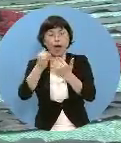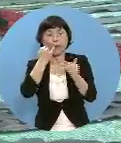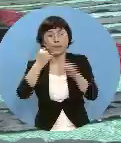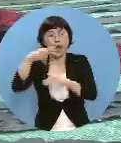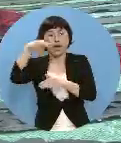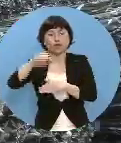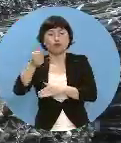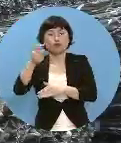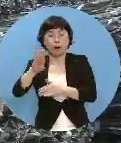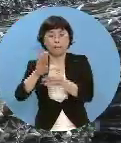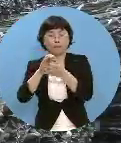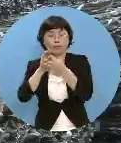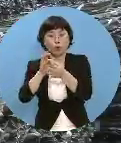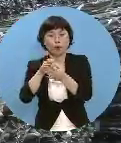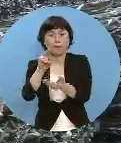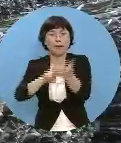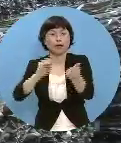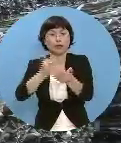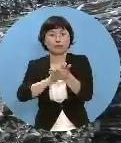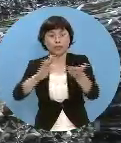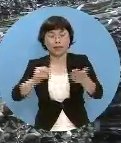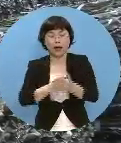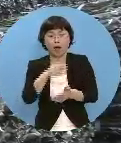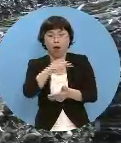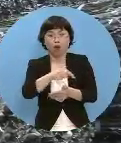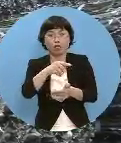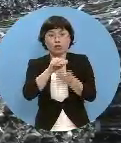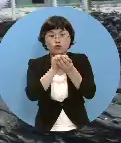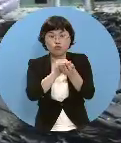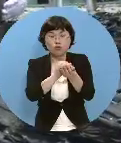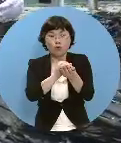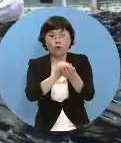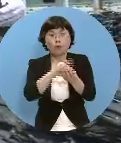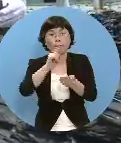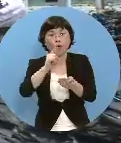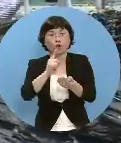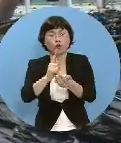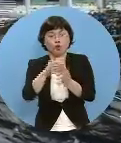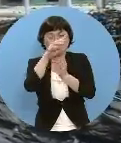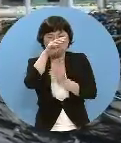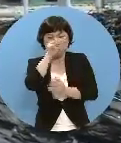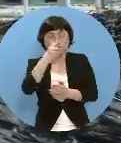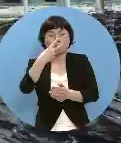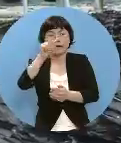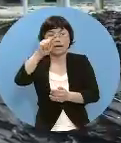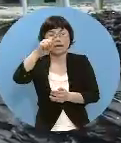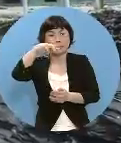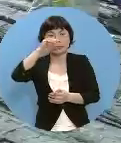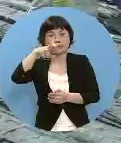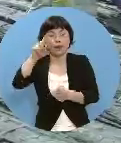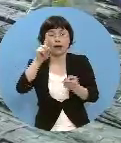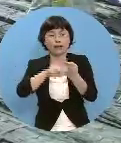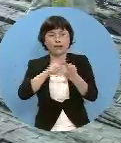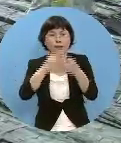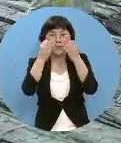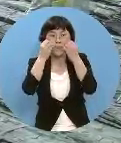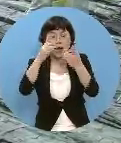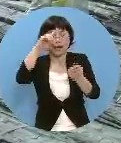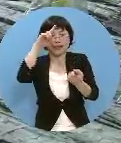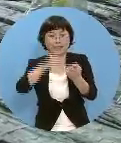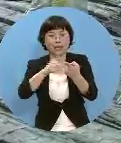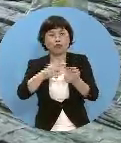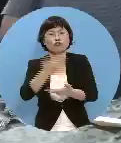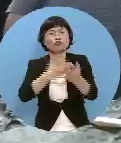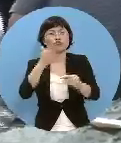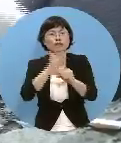출하합니다. 완도 금일 수엽은 우수한 품질의 다시마를 신선한 상태로 유통하고 있어 전국의